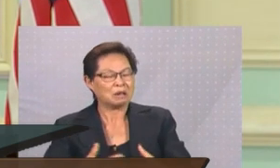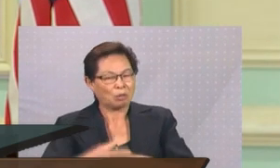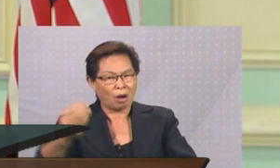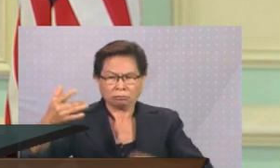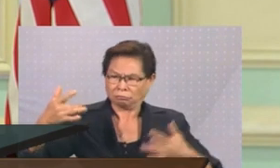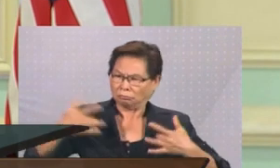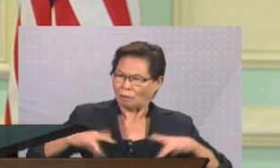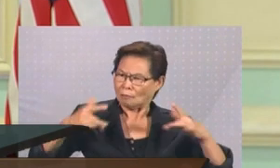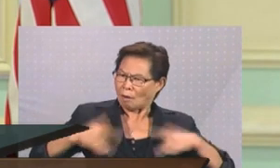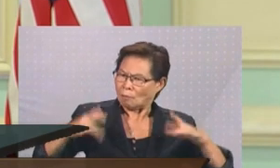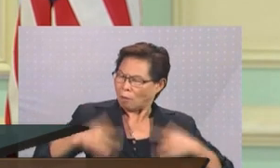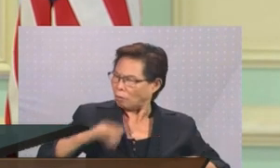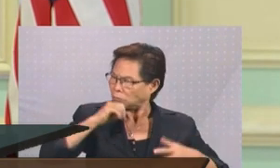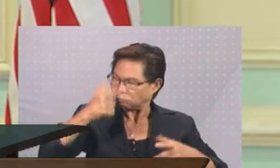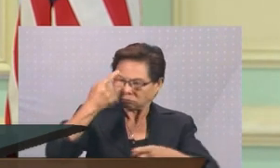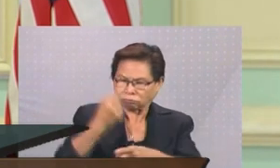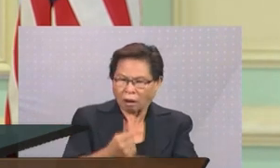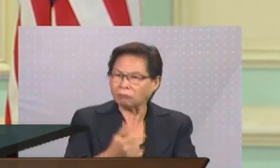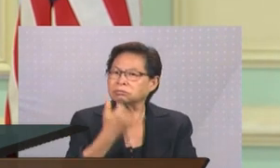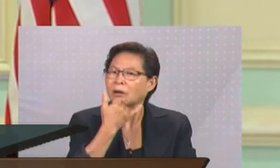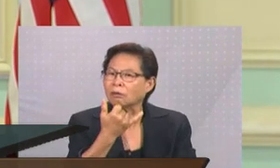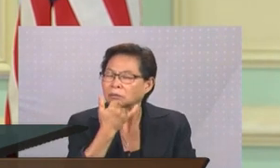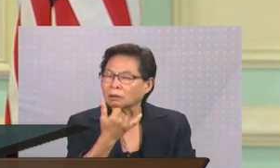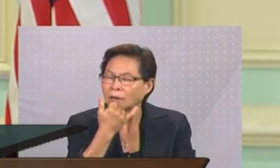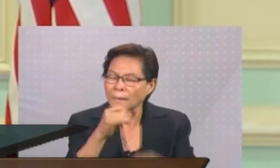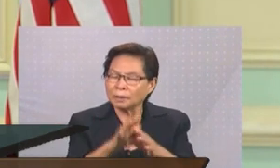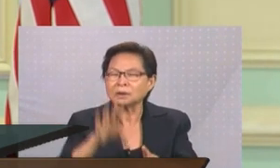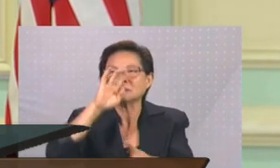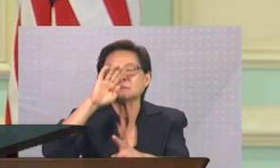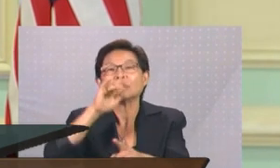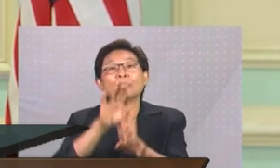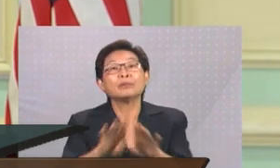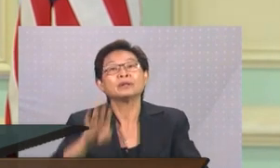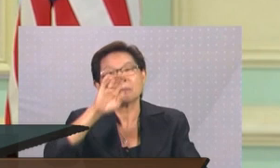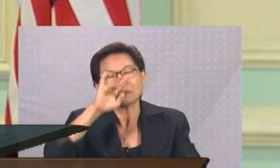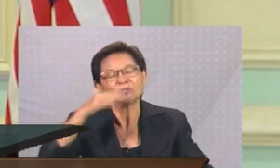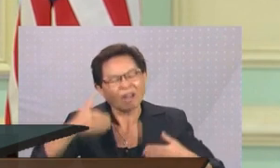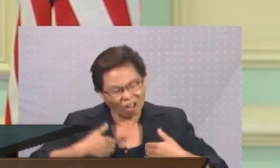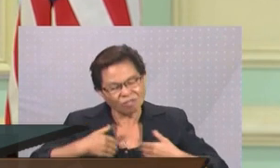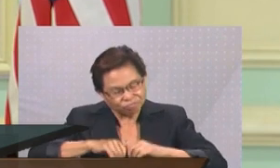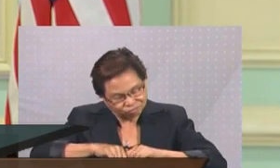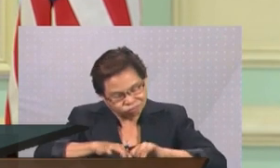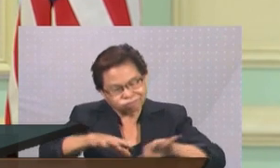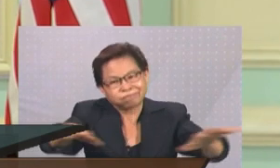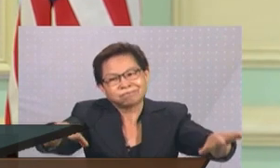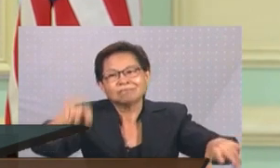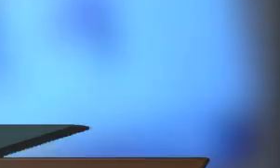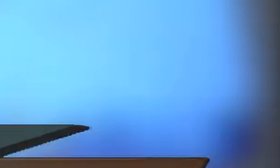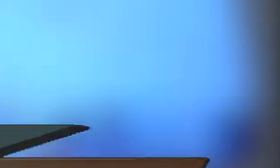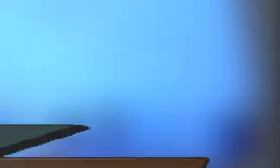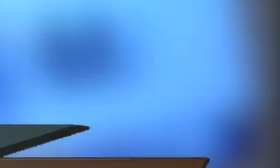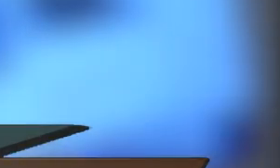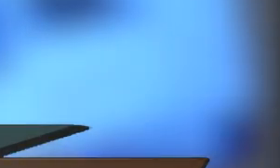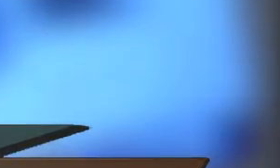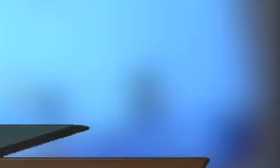yang mengatakan perkara itu tidak betul. Maknanya berita palsu masih lagi tersebar merata-rata. 伊